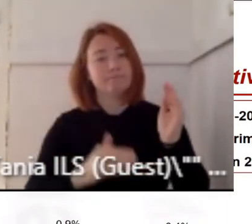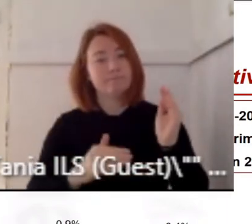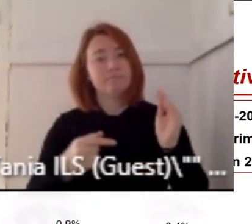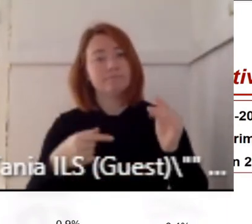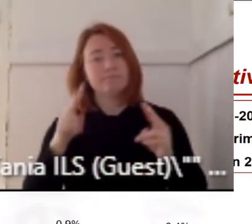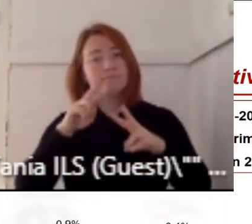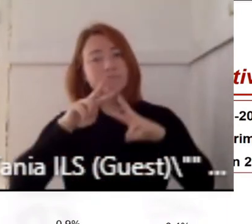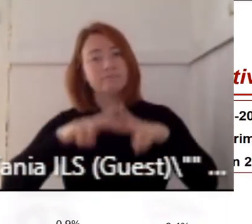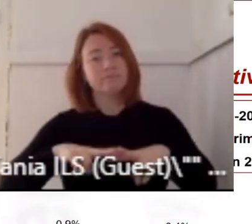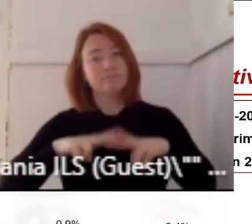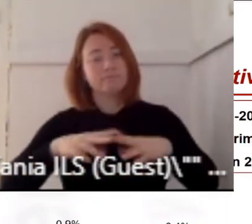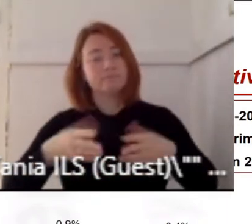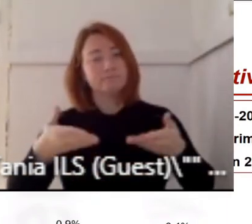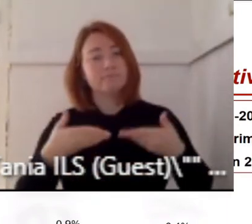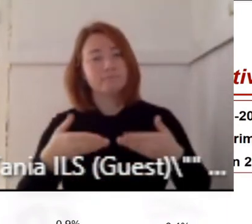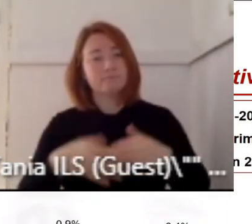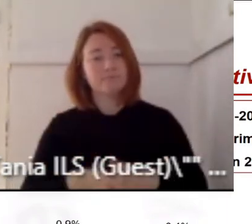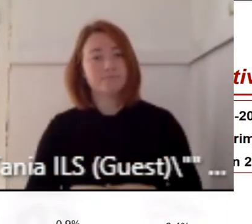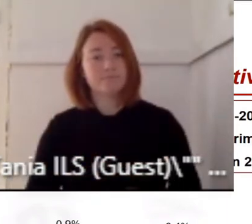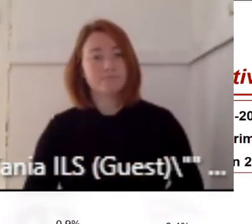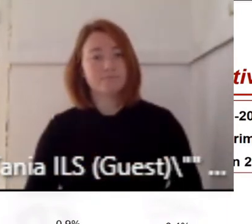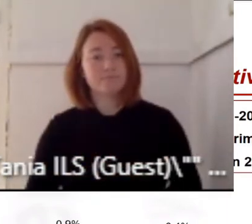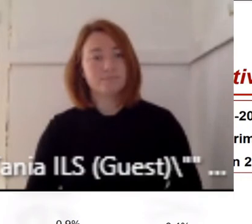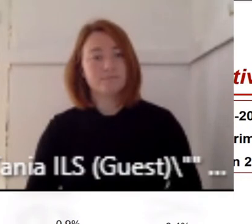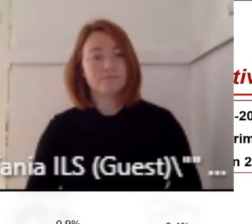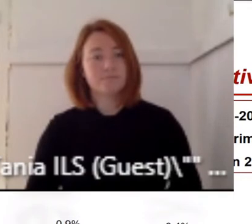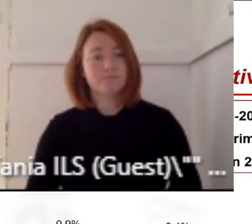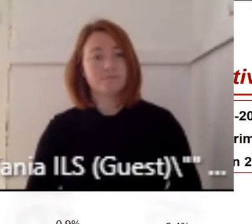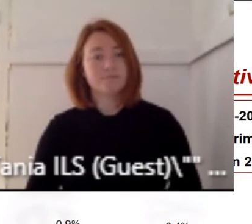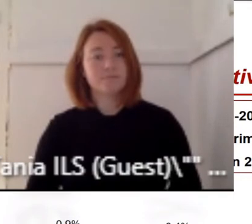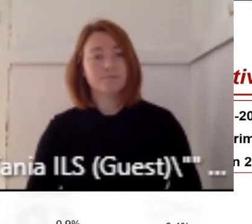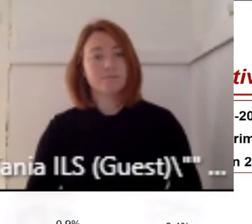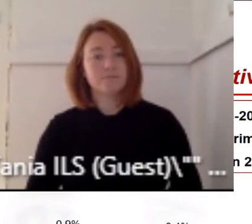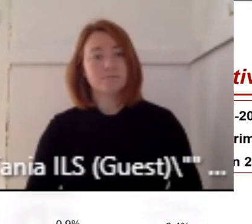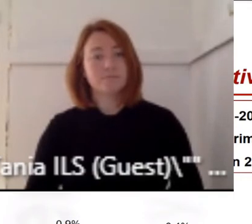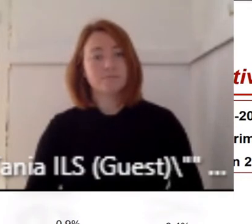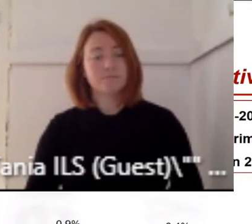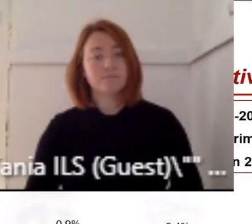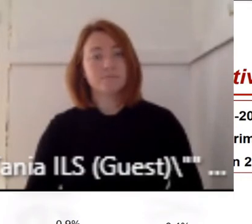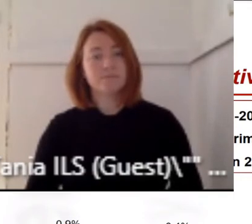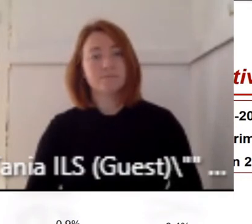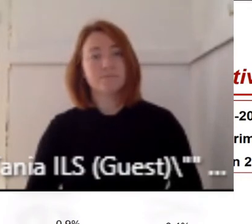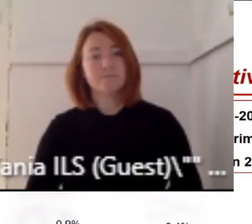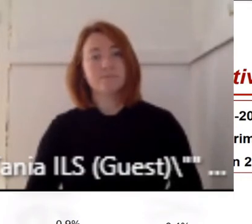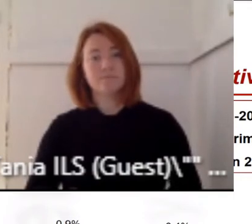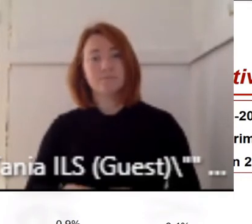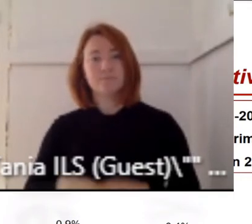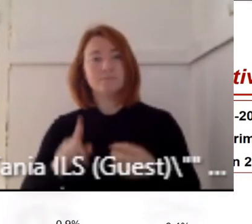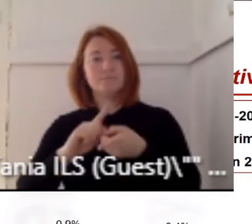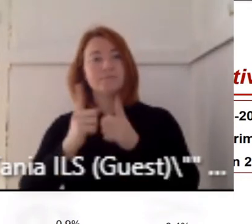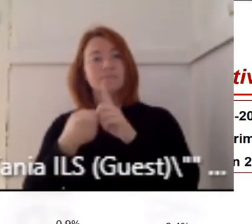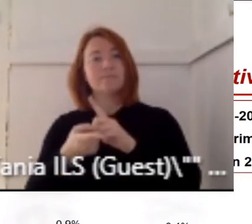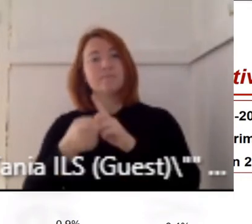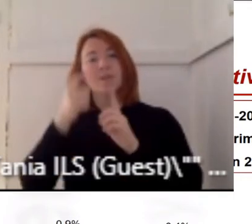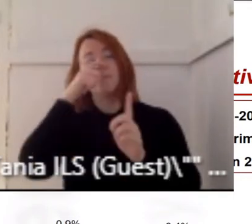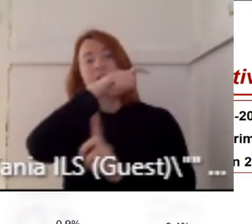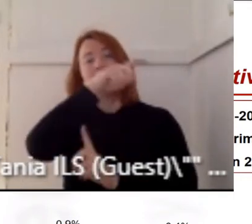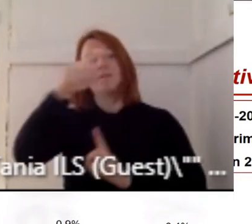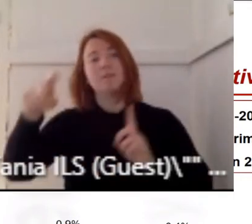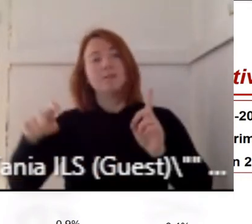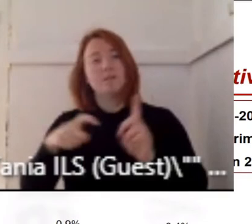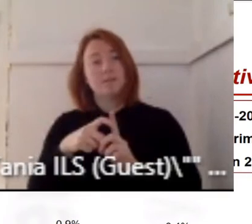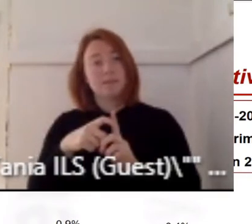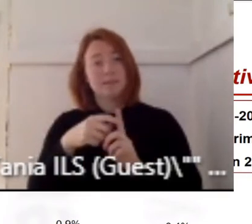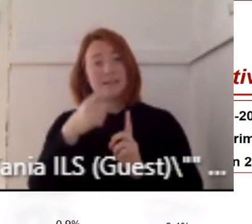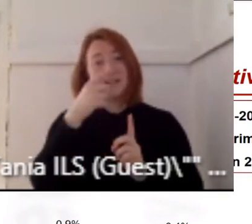analitzar-ho. Veiem també, una mica per aprofundir en aquest àmbit, doncs que la variació interanual 2019-2020 de l'atur en